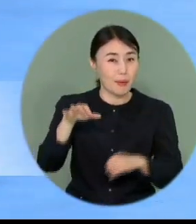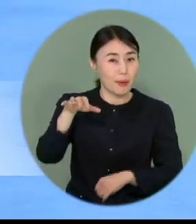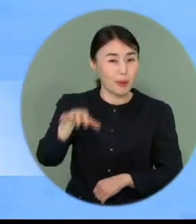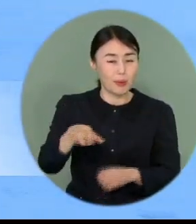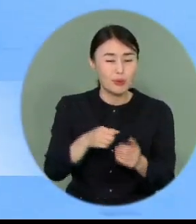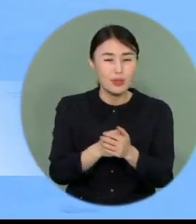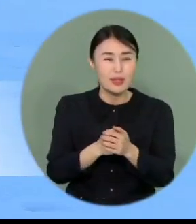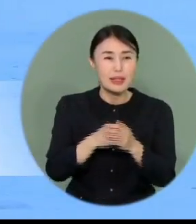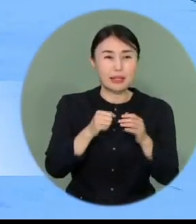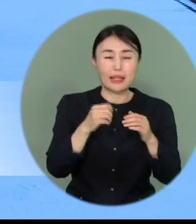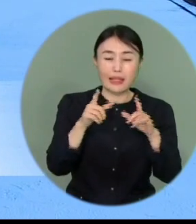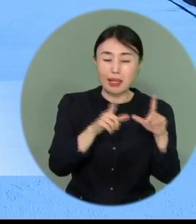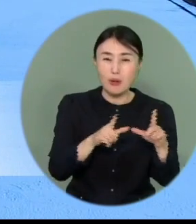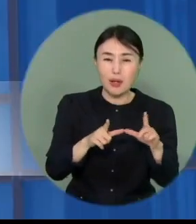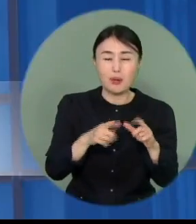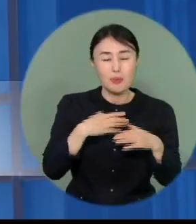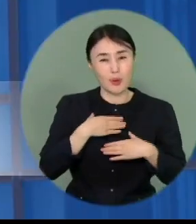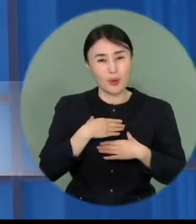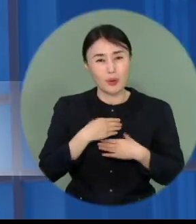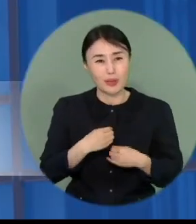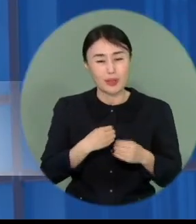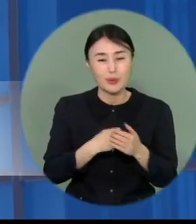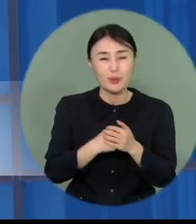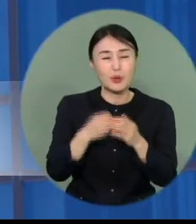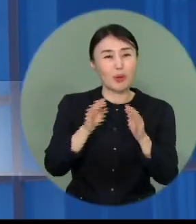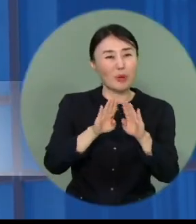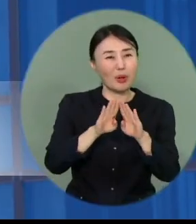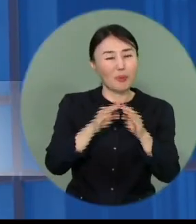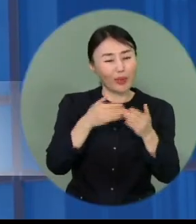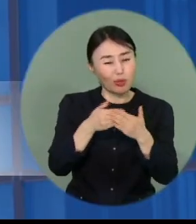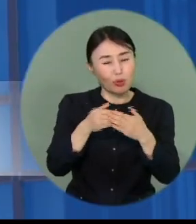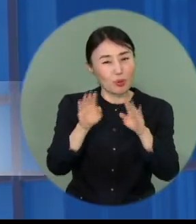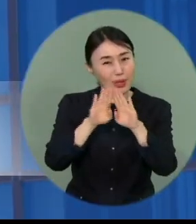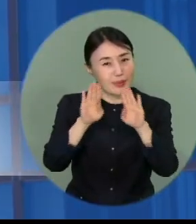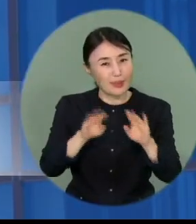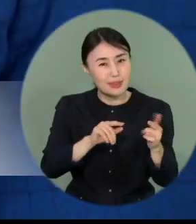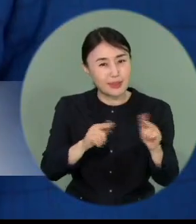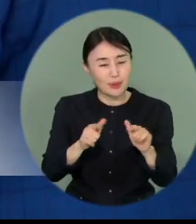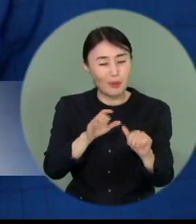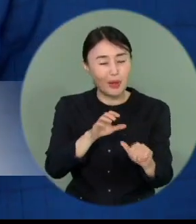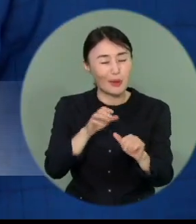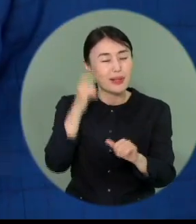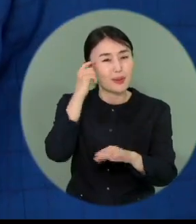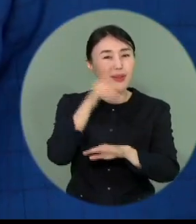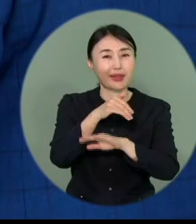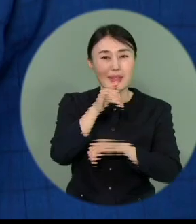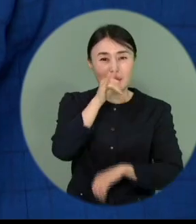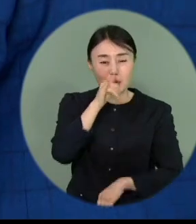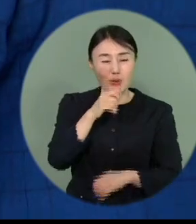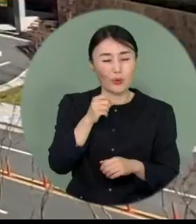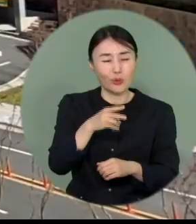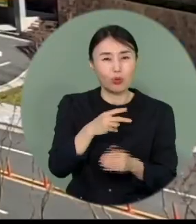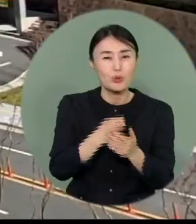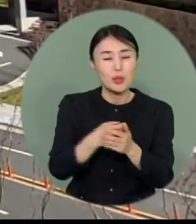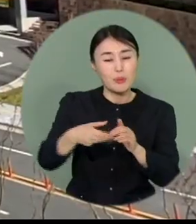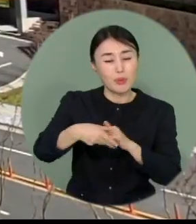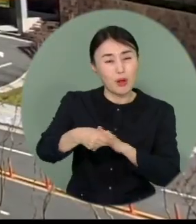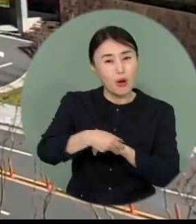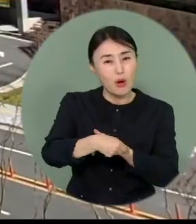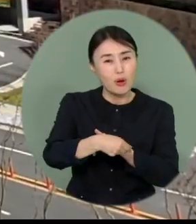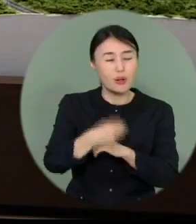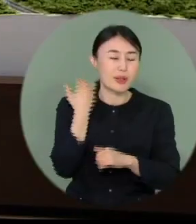체육시설과 미술관 관을 구상하고 있고 진주시는 딩 컨으로 활용하며 임대 수익까지 거 것과